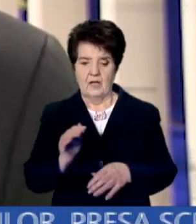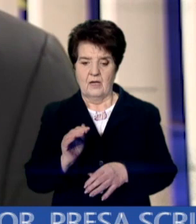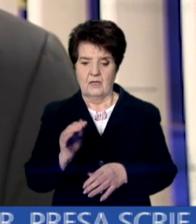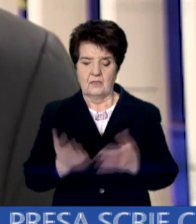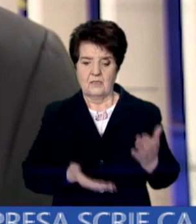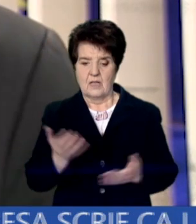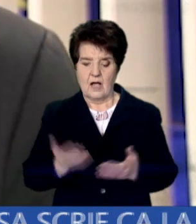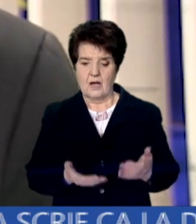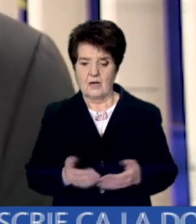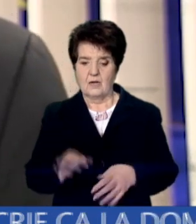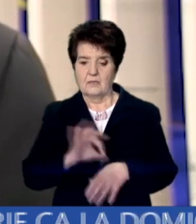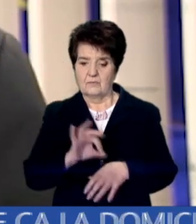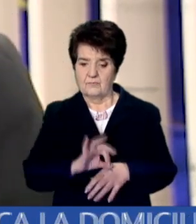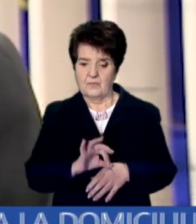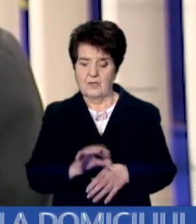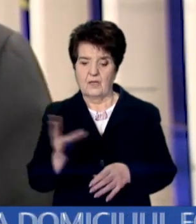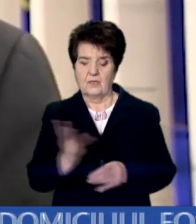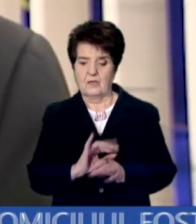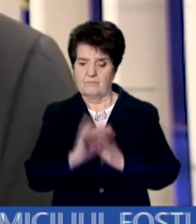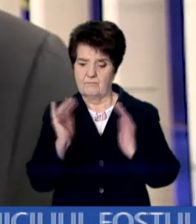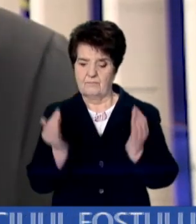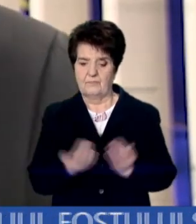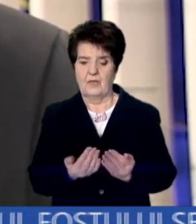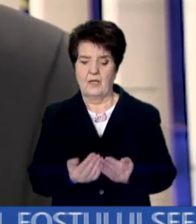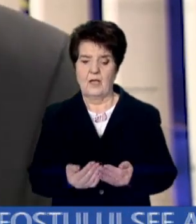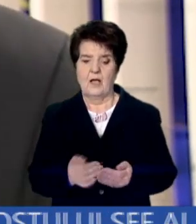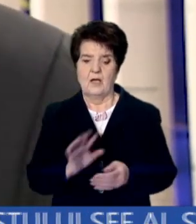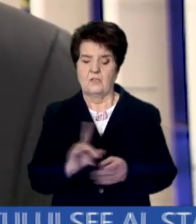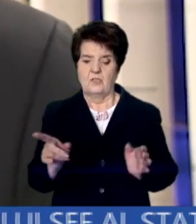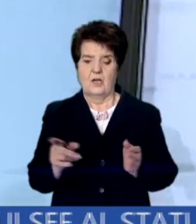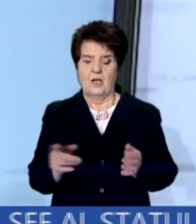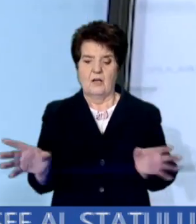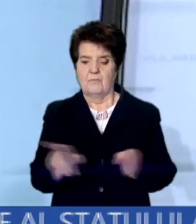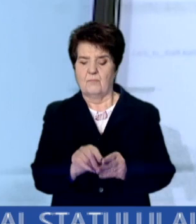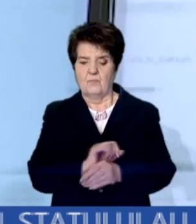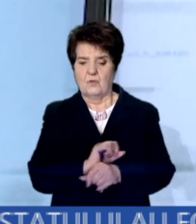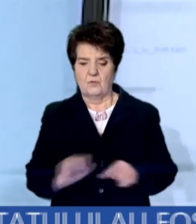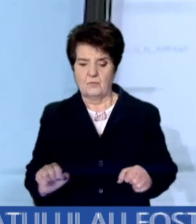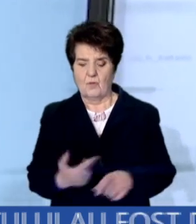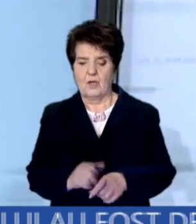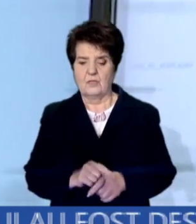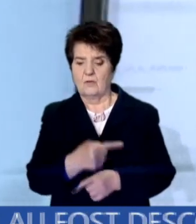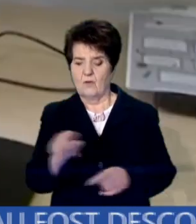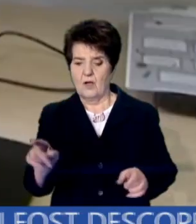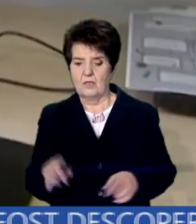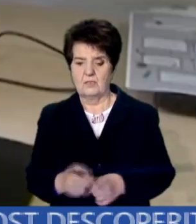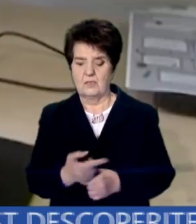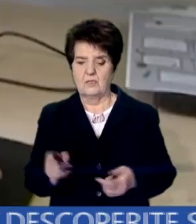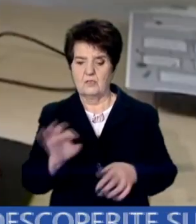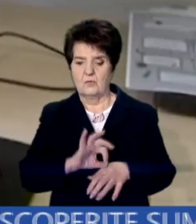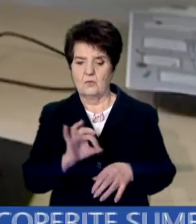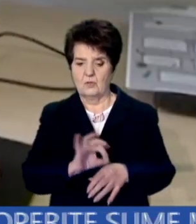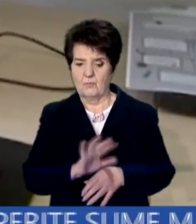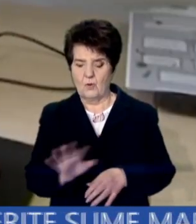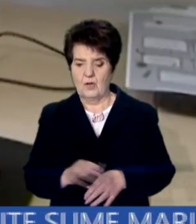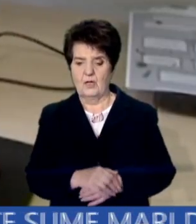Dacă ești contaminat, trebuie să eviți totalmente contactul sexual până când leziunile vor dispărea. Dacă ai bănuiala că ești infectat, de asemenea, trebuie